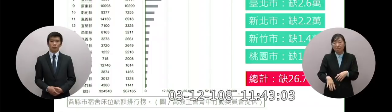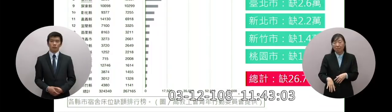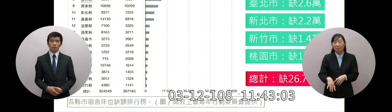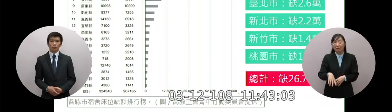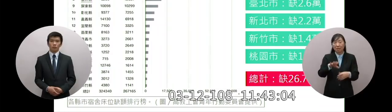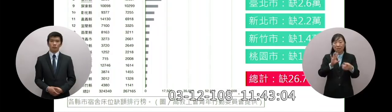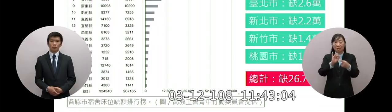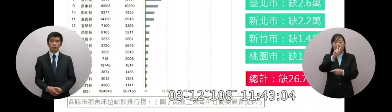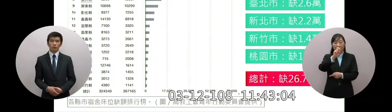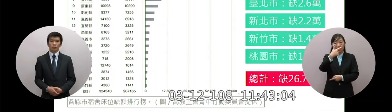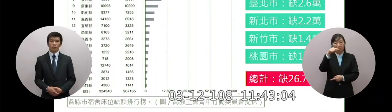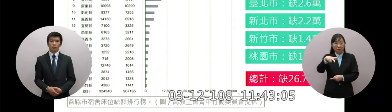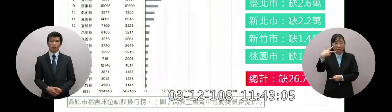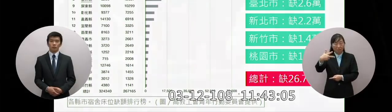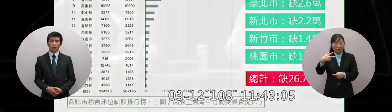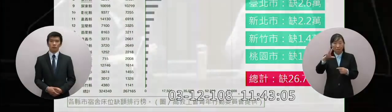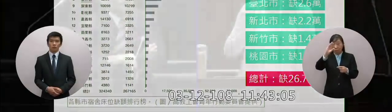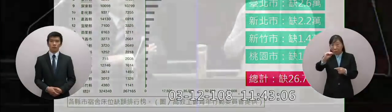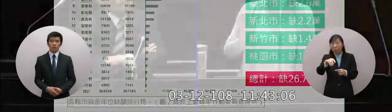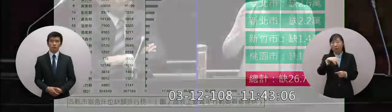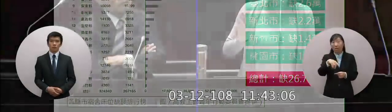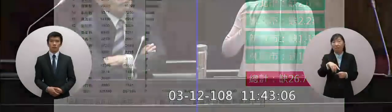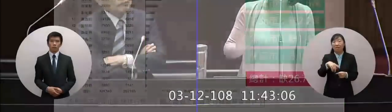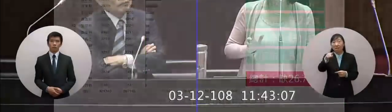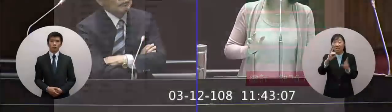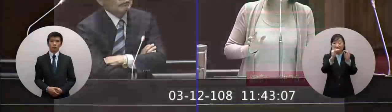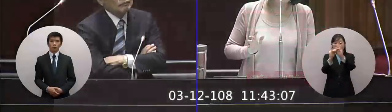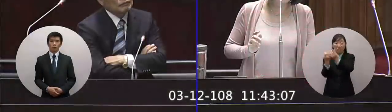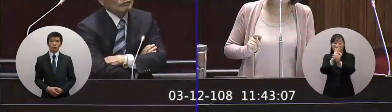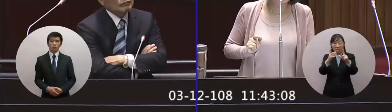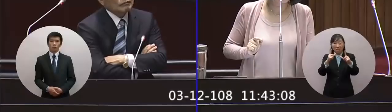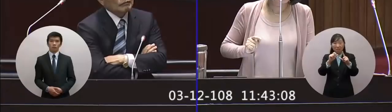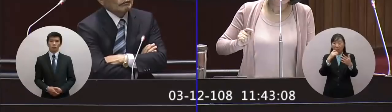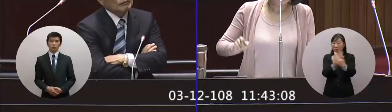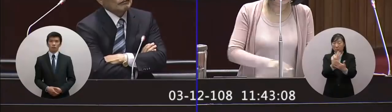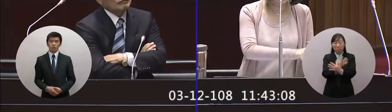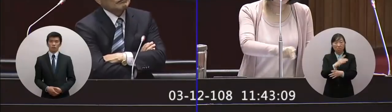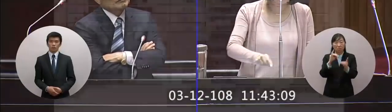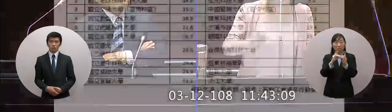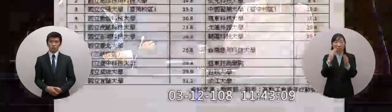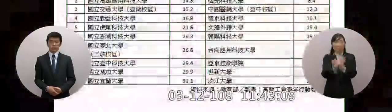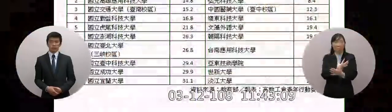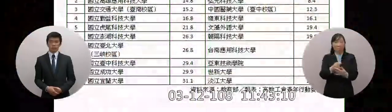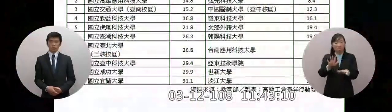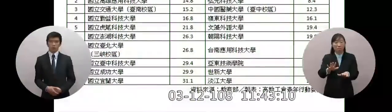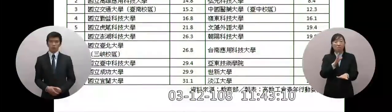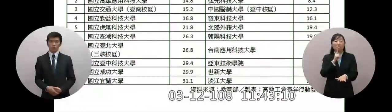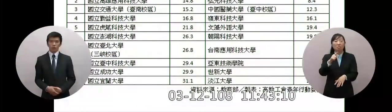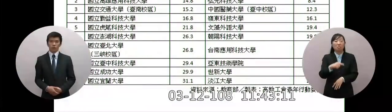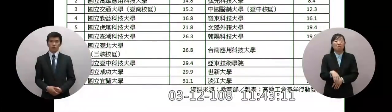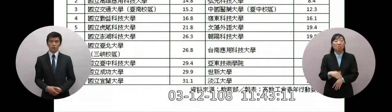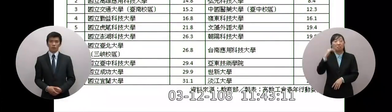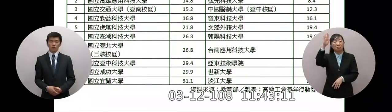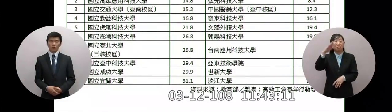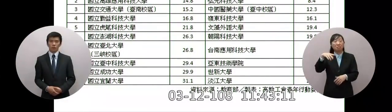26.7万床的大学生宿舍的需求，26.7万。下一页，这个是高教工会青年行